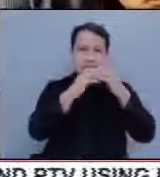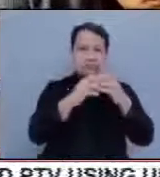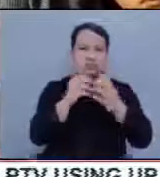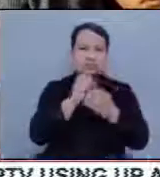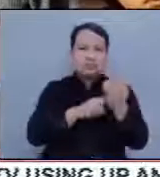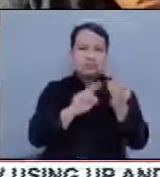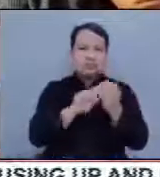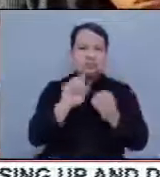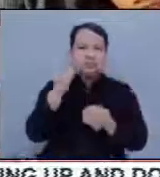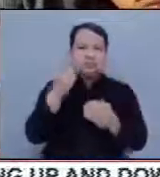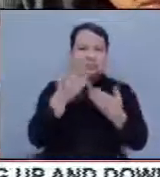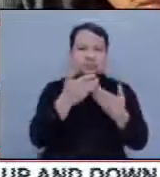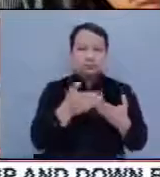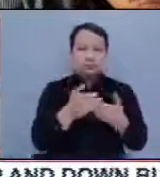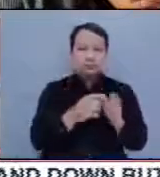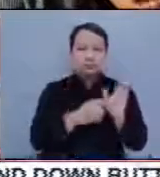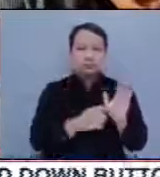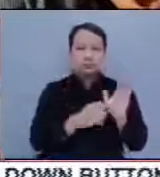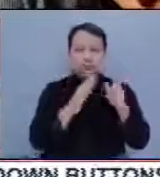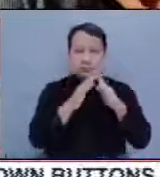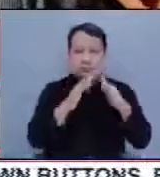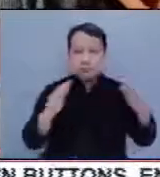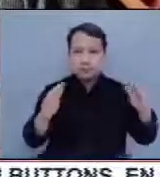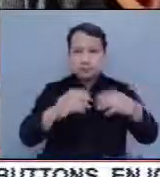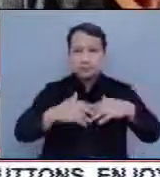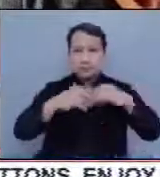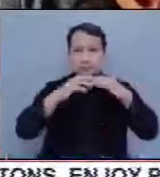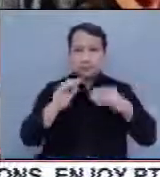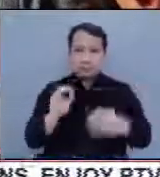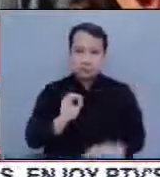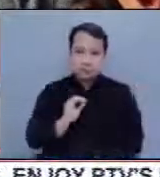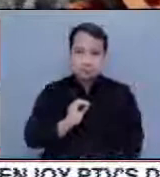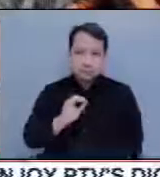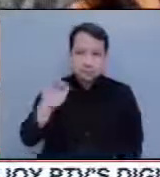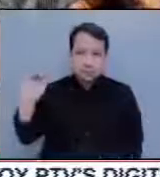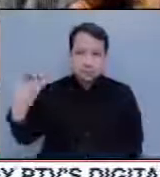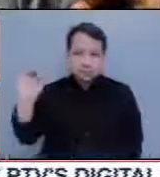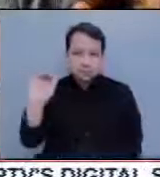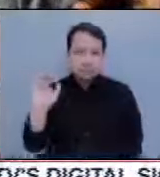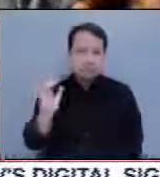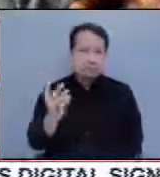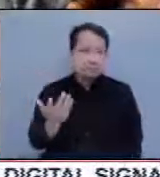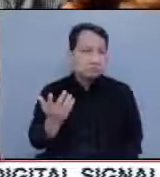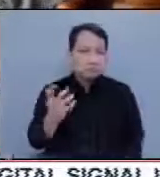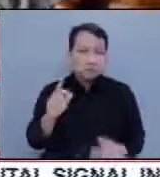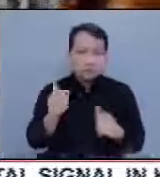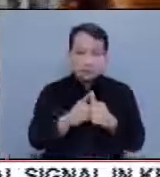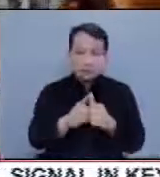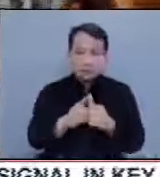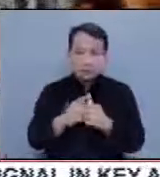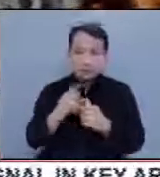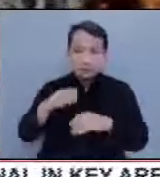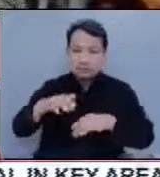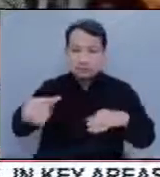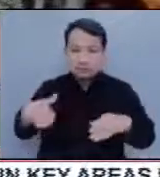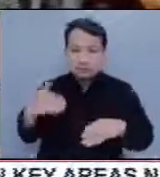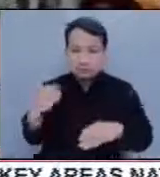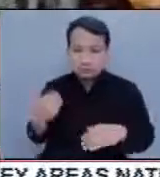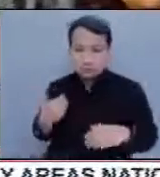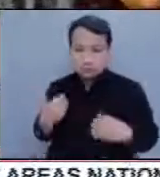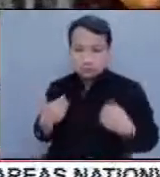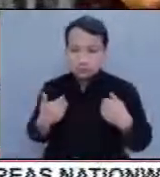nila ang bahay kaysa sa mga sarili po nila. And then, yung pong mga ibang pong kapatid, si Anna, si Lisa, si